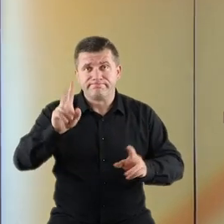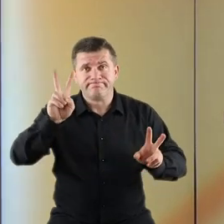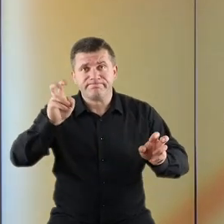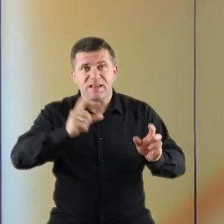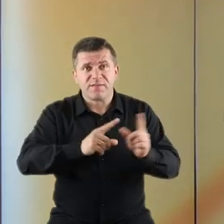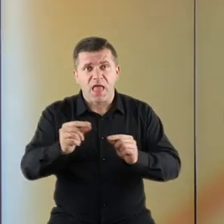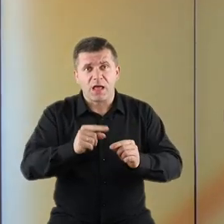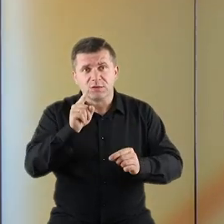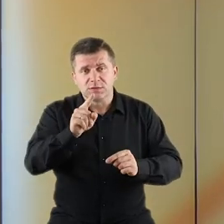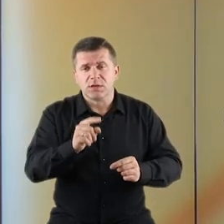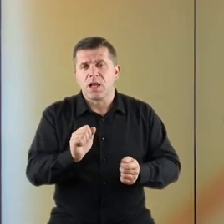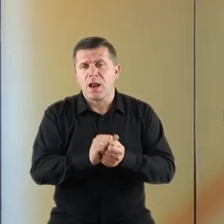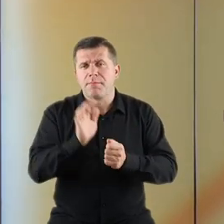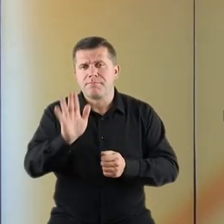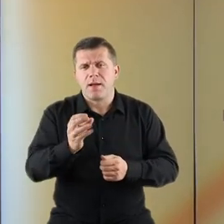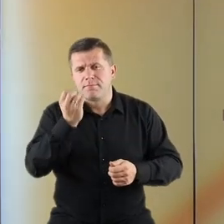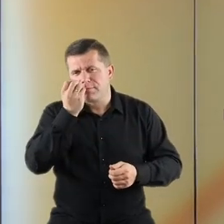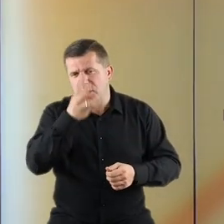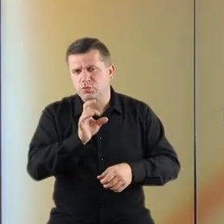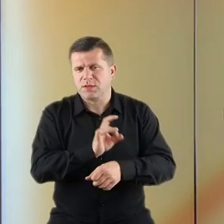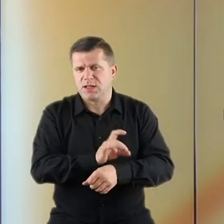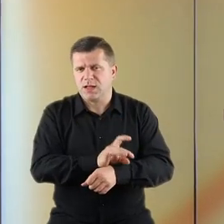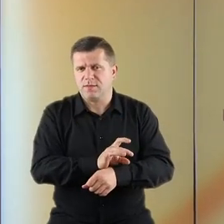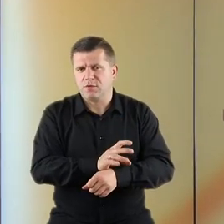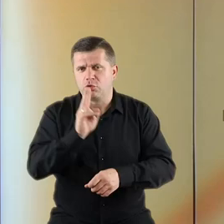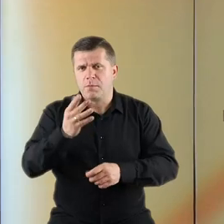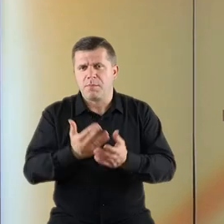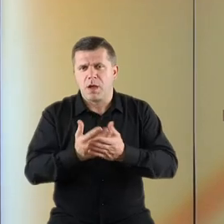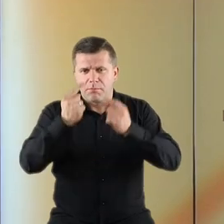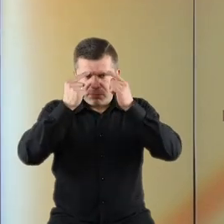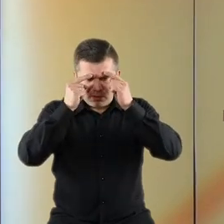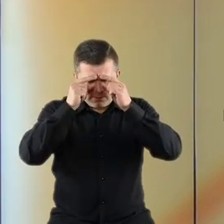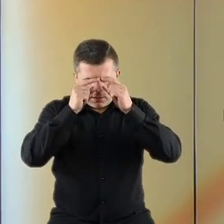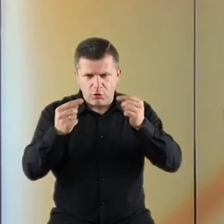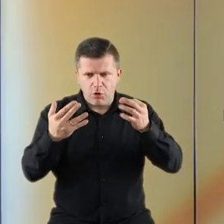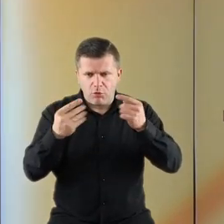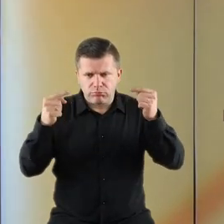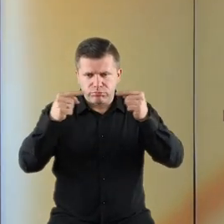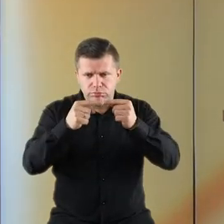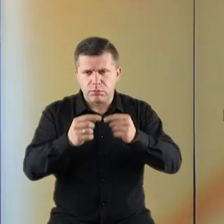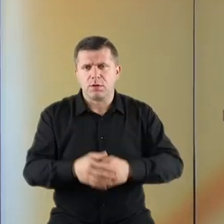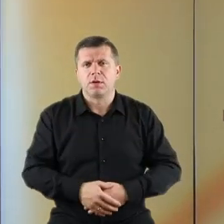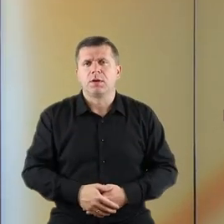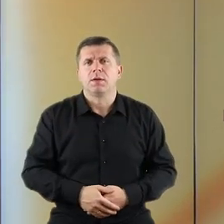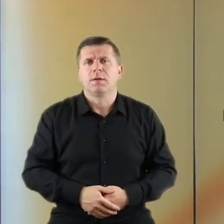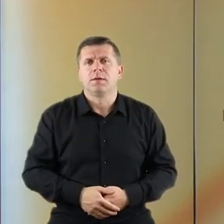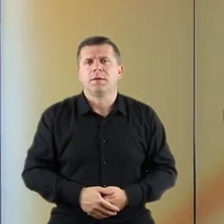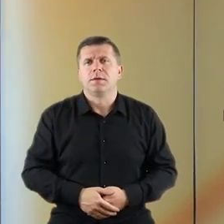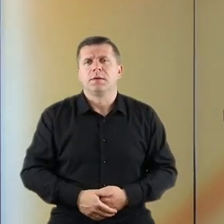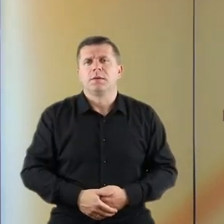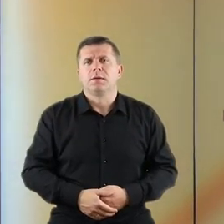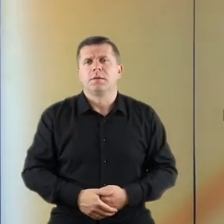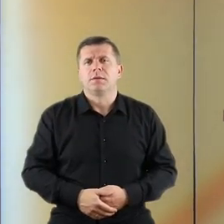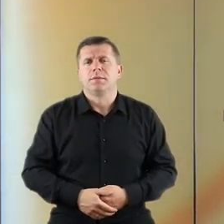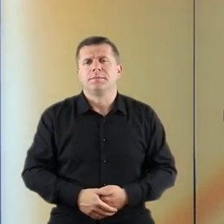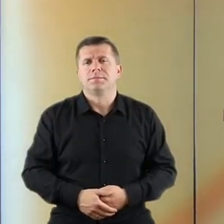albo Mariusz paskudną krew kto ma zrośnięte brwi kogo raz matka obsadzi przy od piersi z powrotem przyjęła